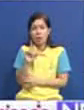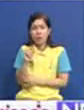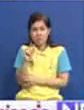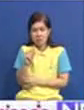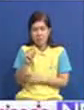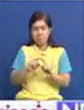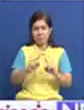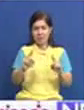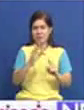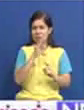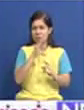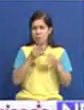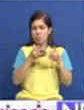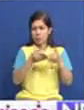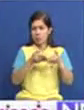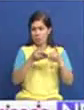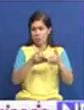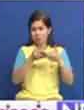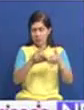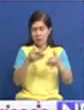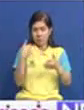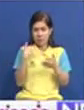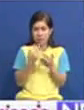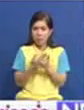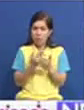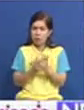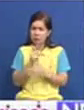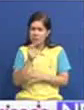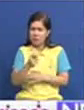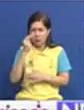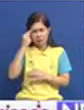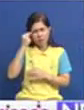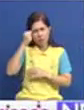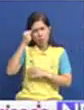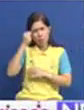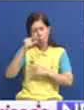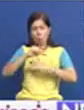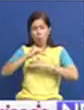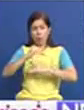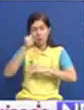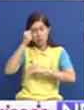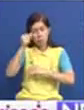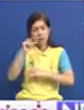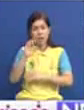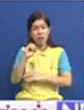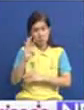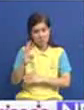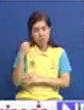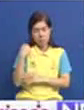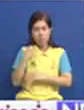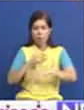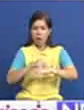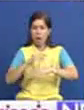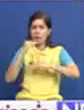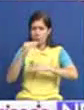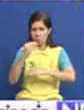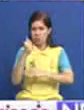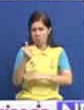ต่างกับการเดินทางด้วยเรือซึ่งค่าใช้จ่ายอยู่ที่วันละ54บาทและกำหนดเวลาได้แน่นอนกว่